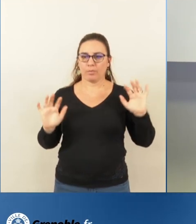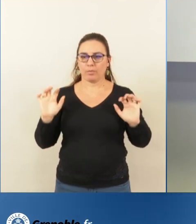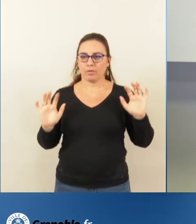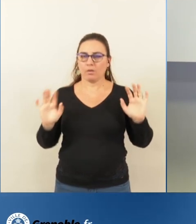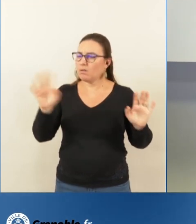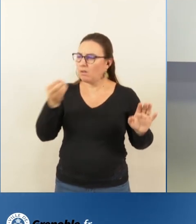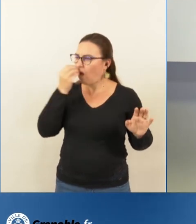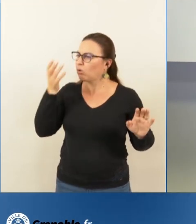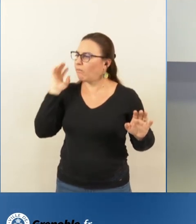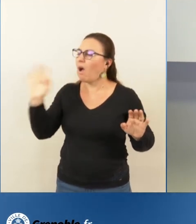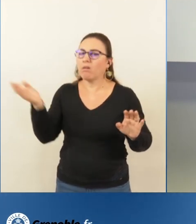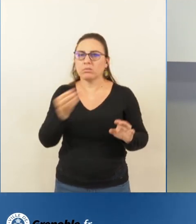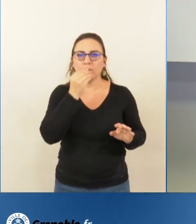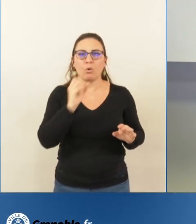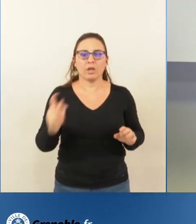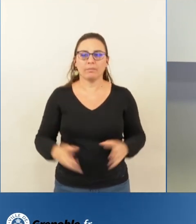on s'en fout OK